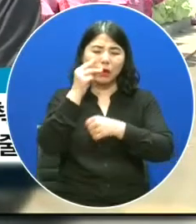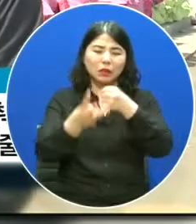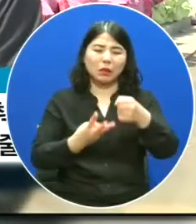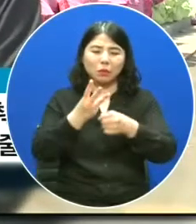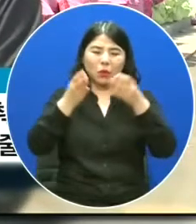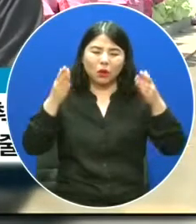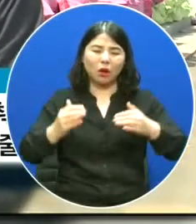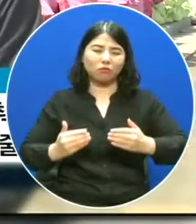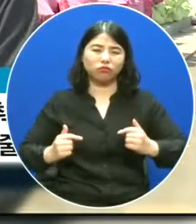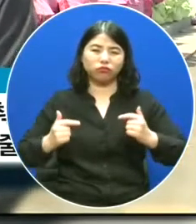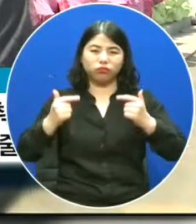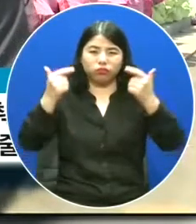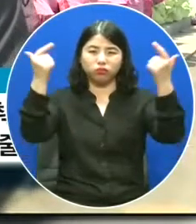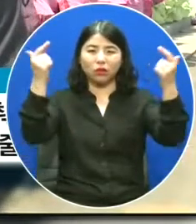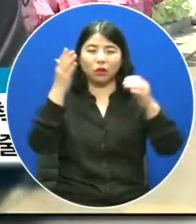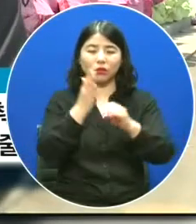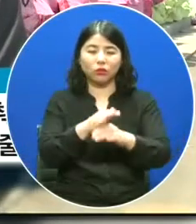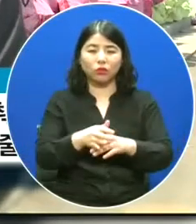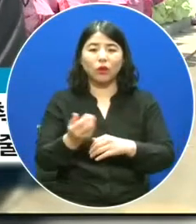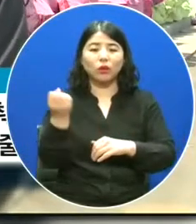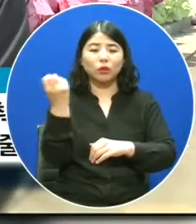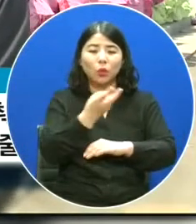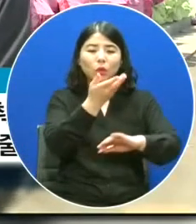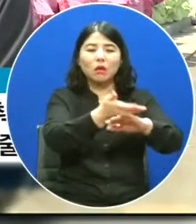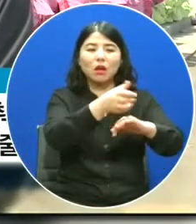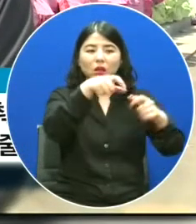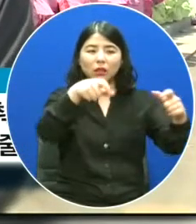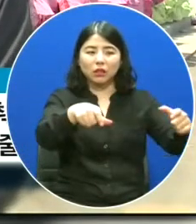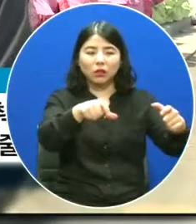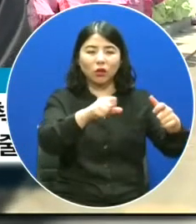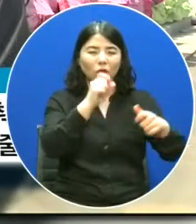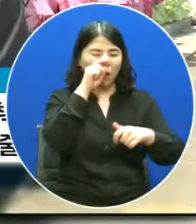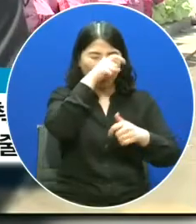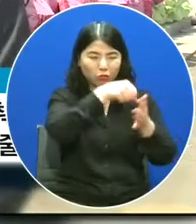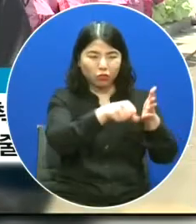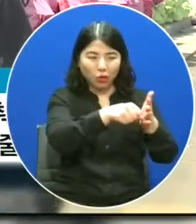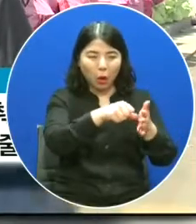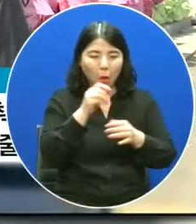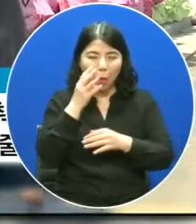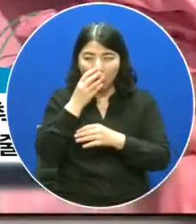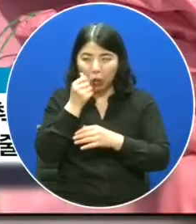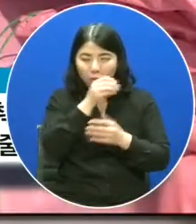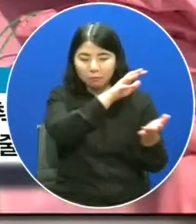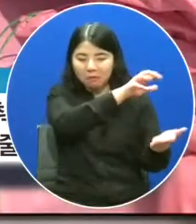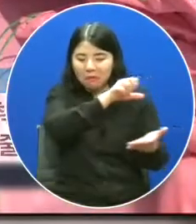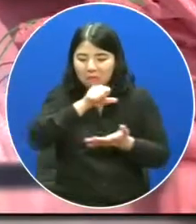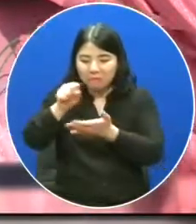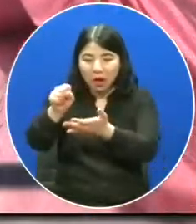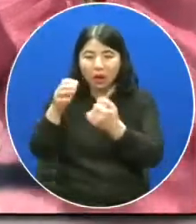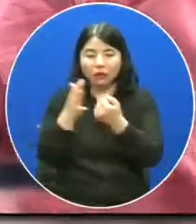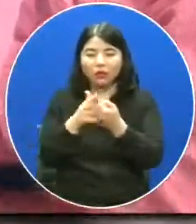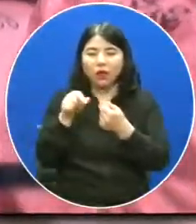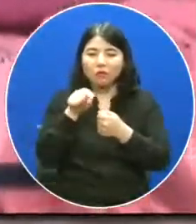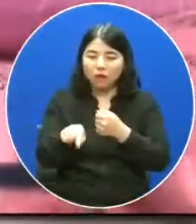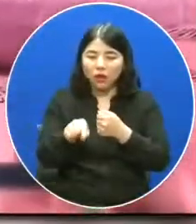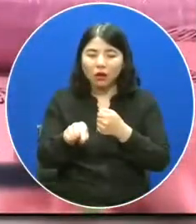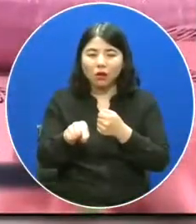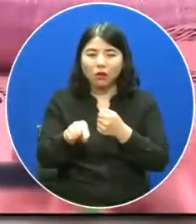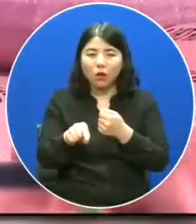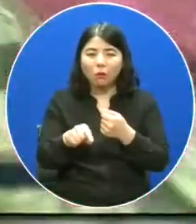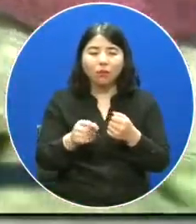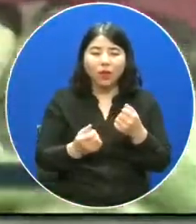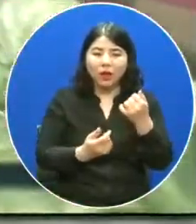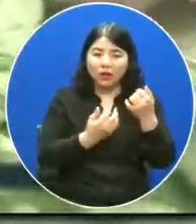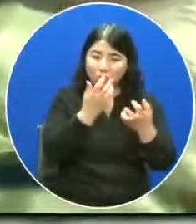동안 계속 증가하고 있습니다. 또 타지역 폐기물을 몰래 버리다 보니 가연성과 불연성 폐기물을 분리하지